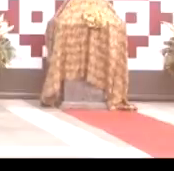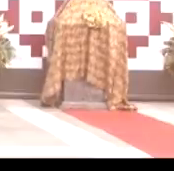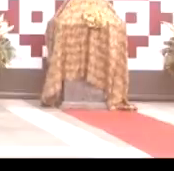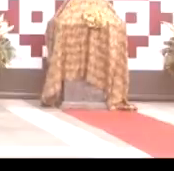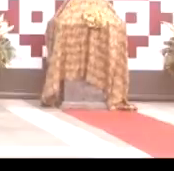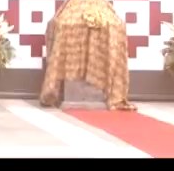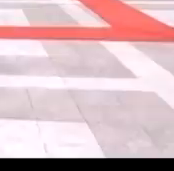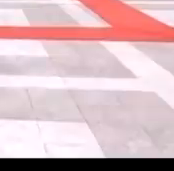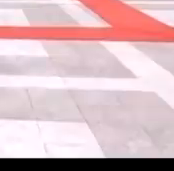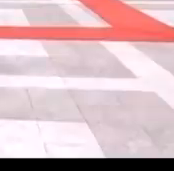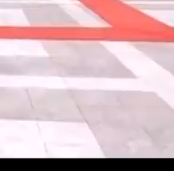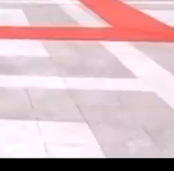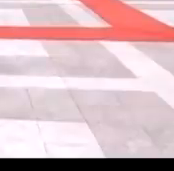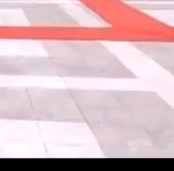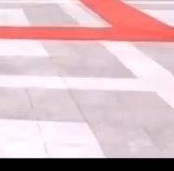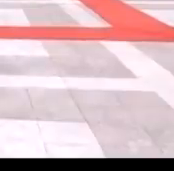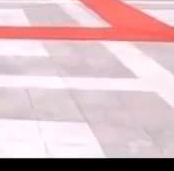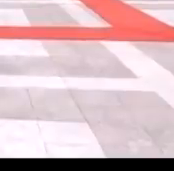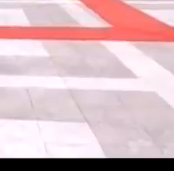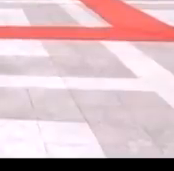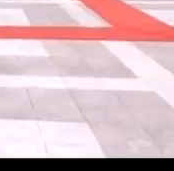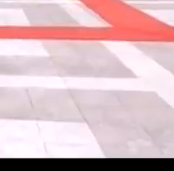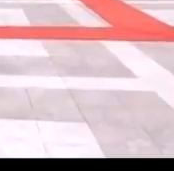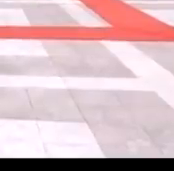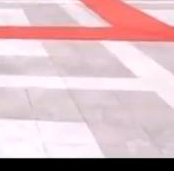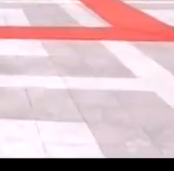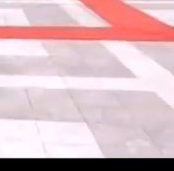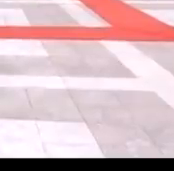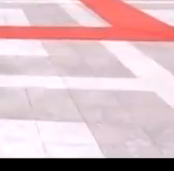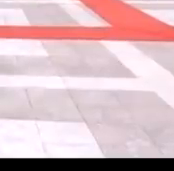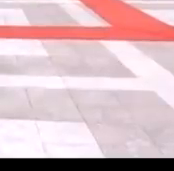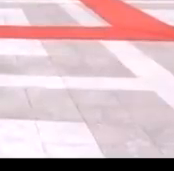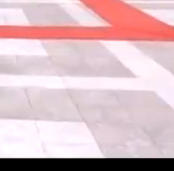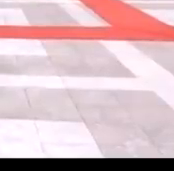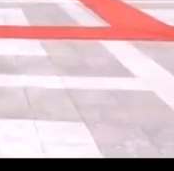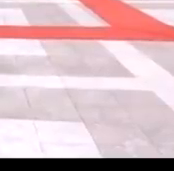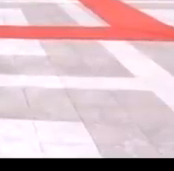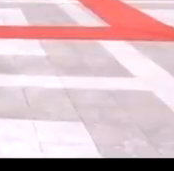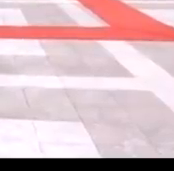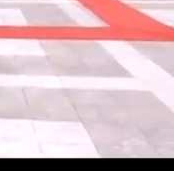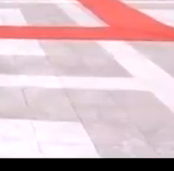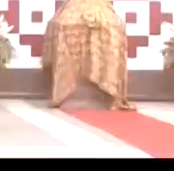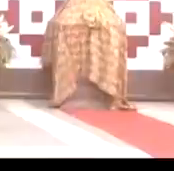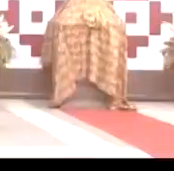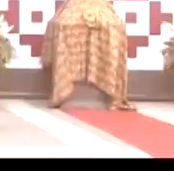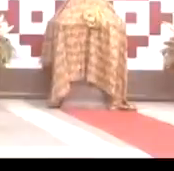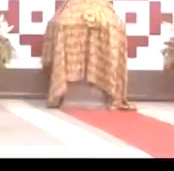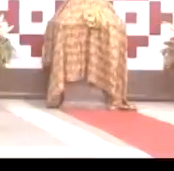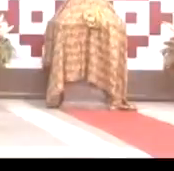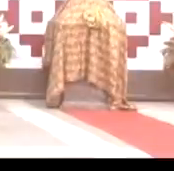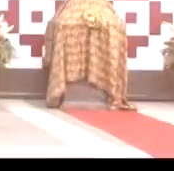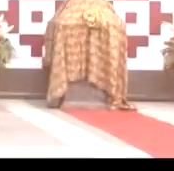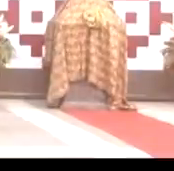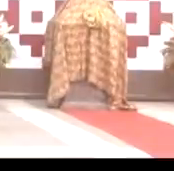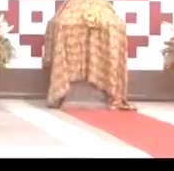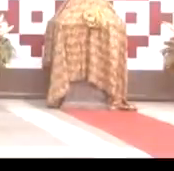comme champion de l'ASLECAF pour son engagement à la matérialisation de ce projet de marché unique intra-africain. Ce statut qui sera